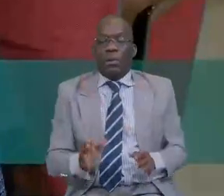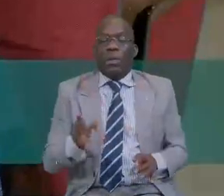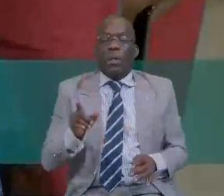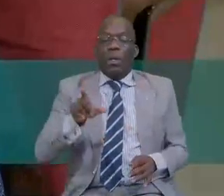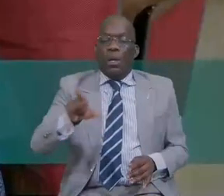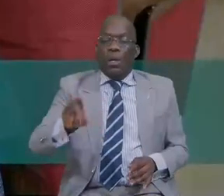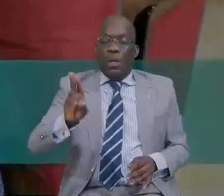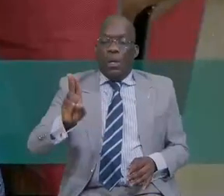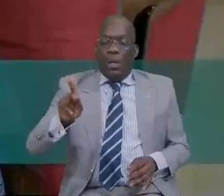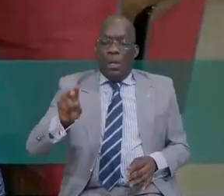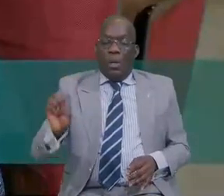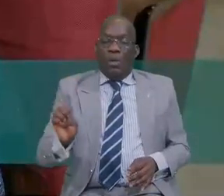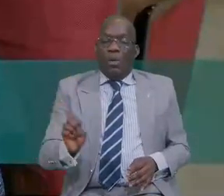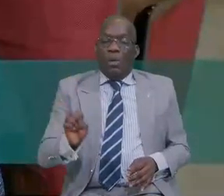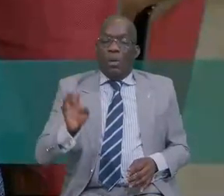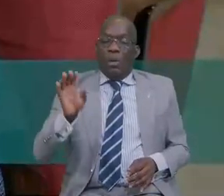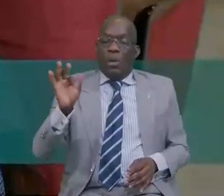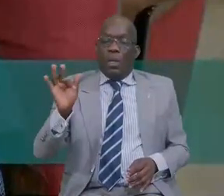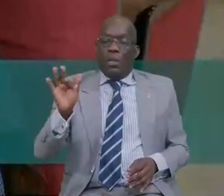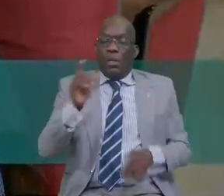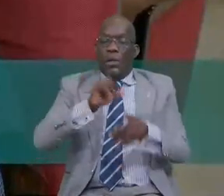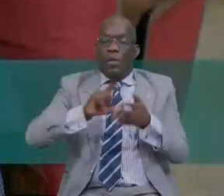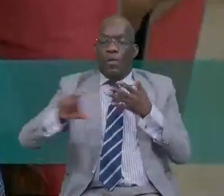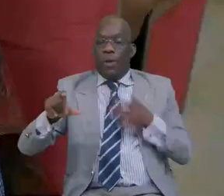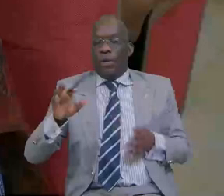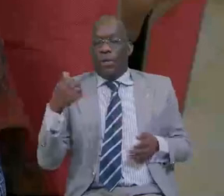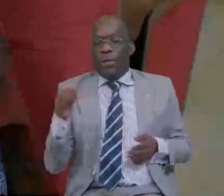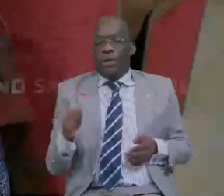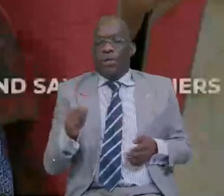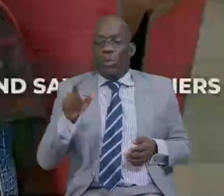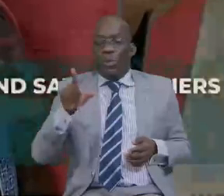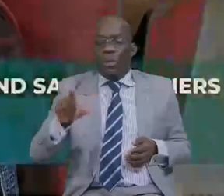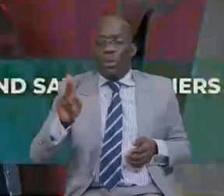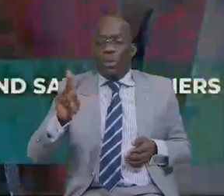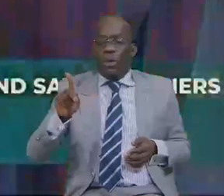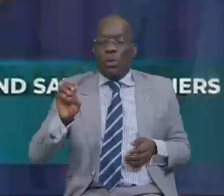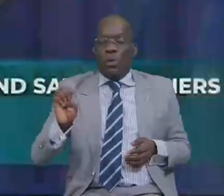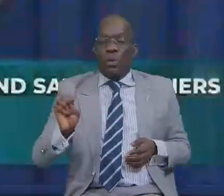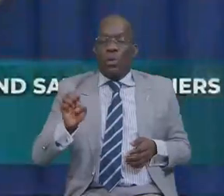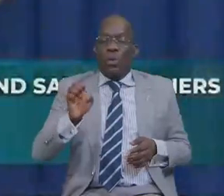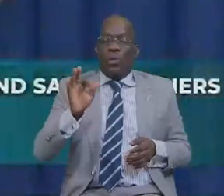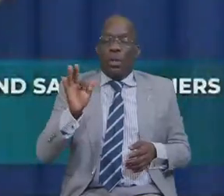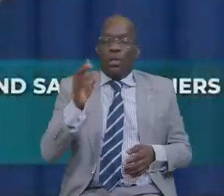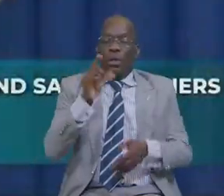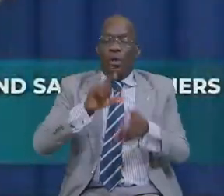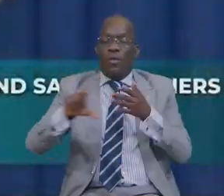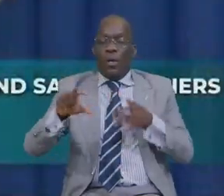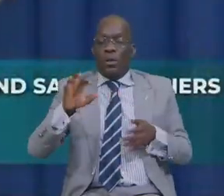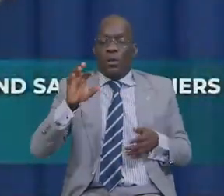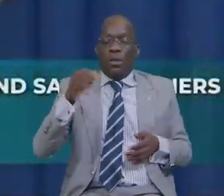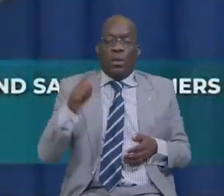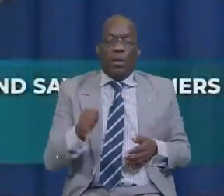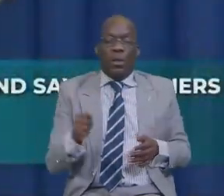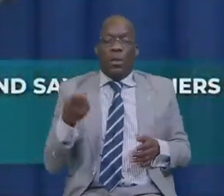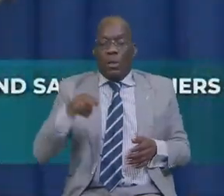En Luc 19, verset 10. Luc 19, verset 10. Car le